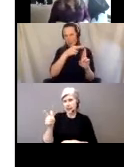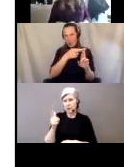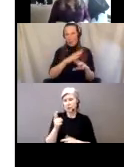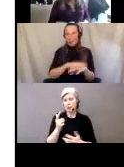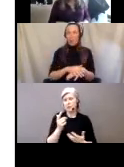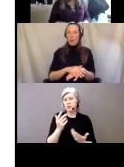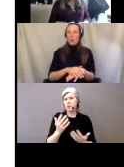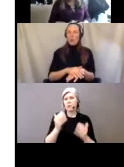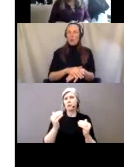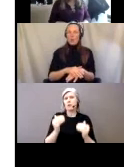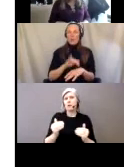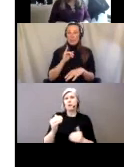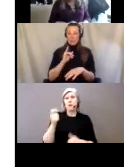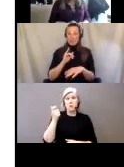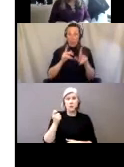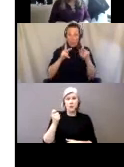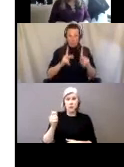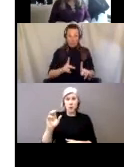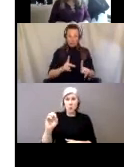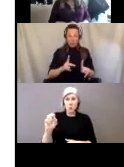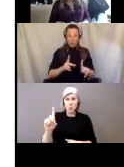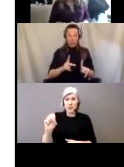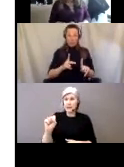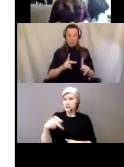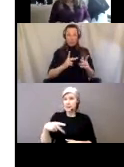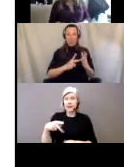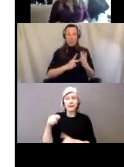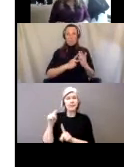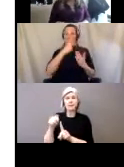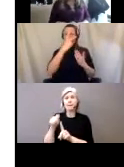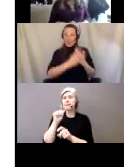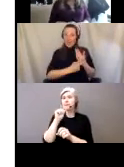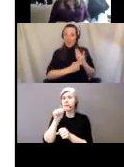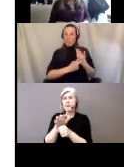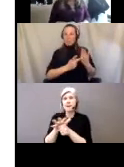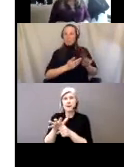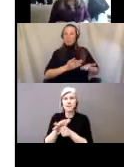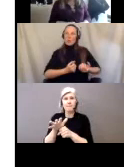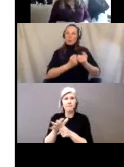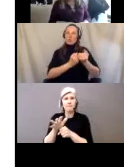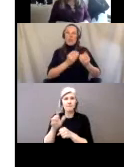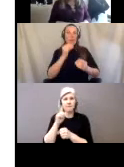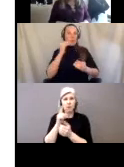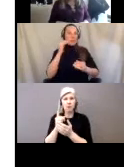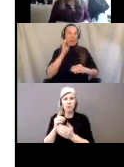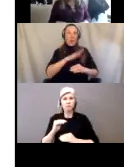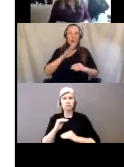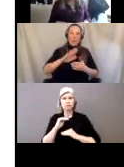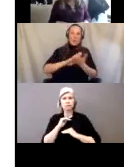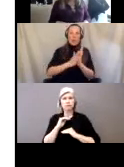Pour ceux qui participent au programme, ce n'est malheureusement pas un facteur d'admissibilité.